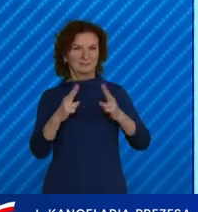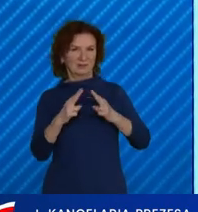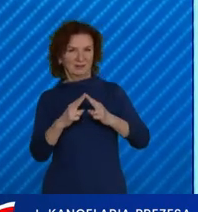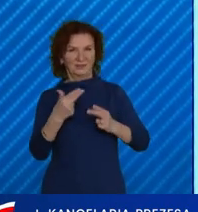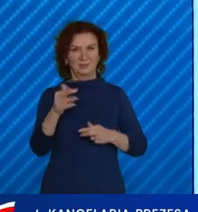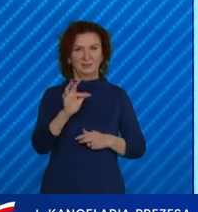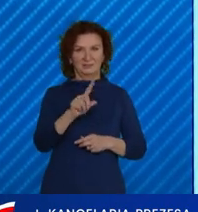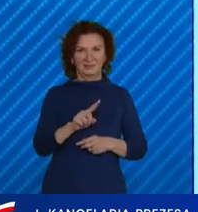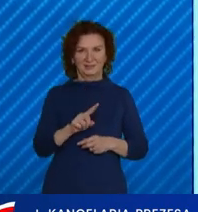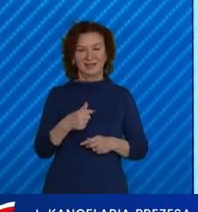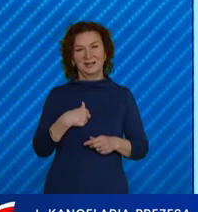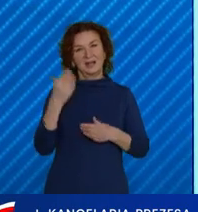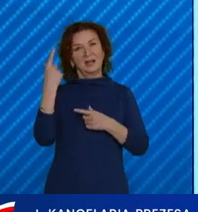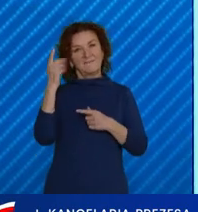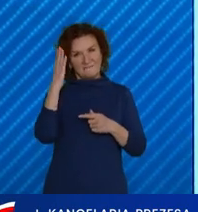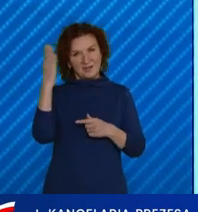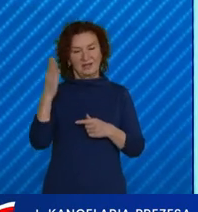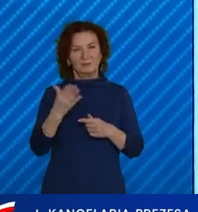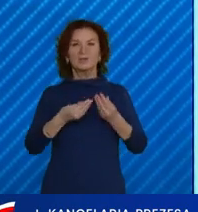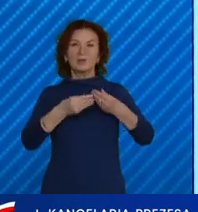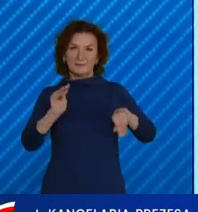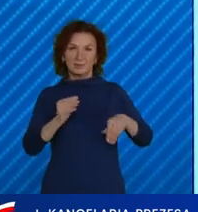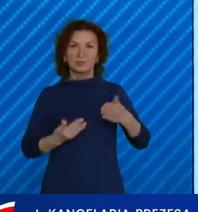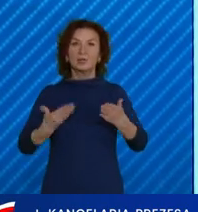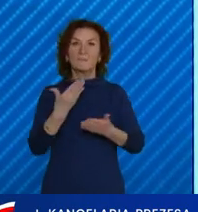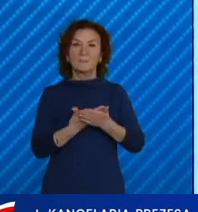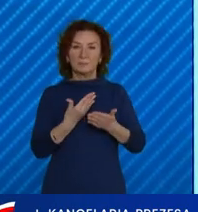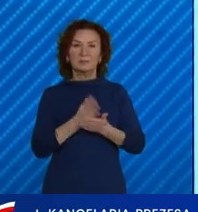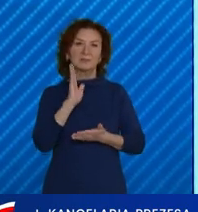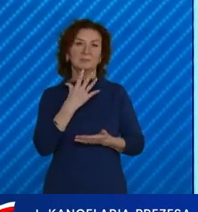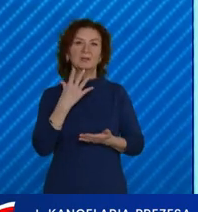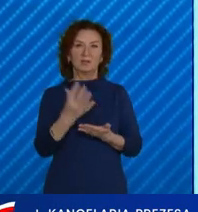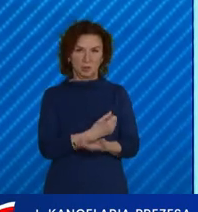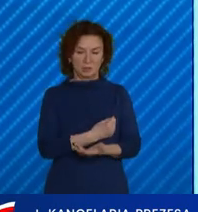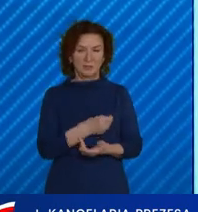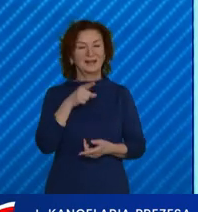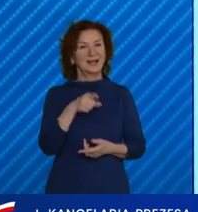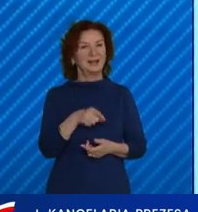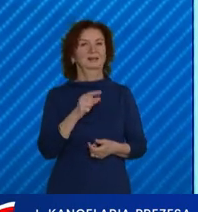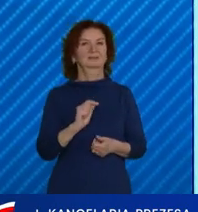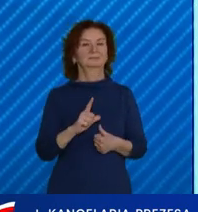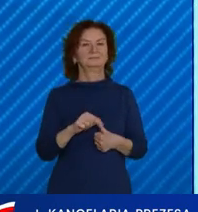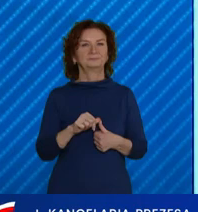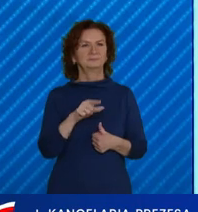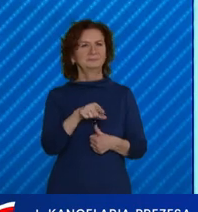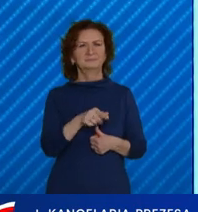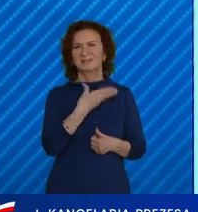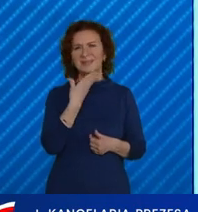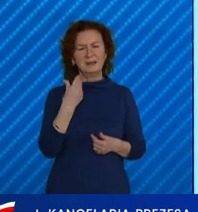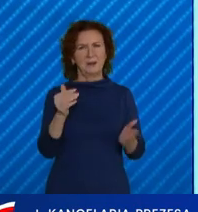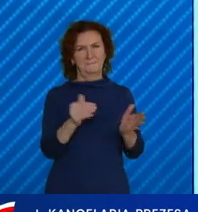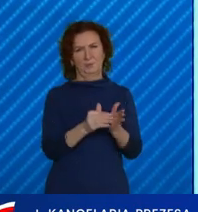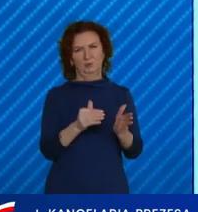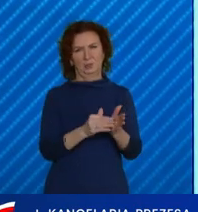jestem przekonany, że absolutna większość tych propozycji zostanie wykorzystana. Ale tam, gdzie nie ma już takiej potrzeby,